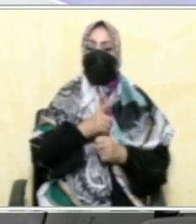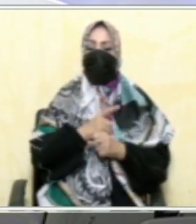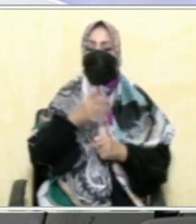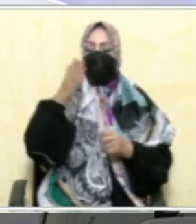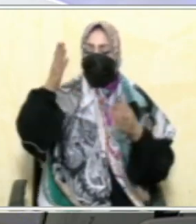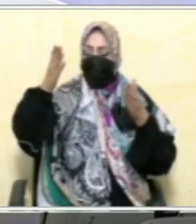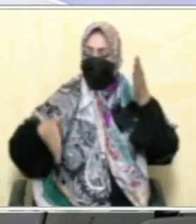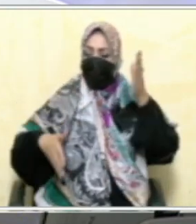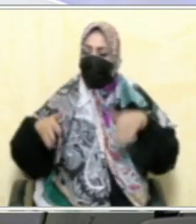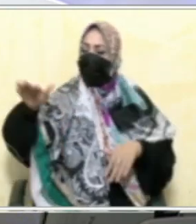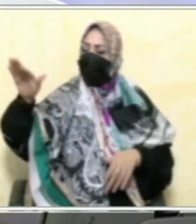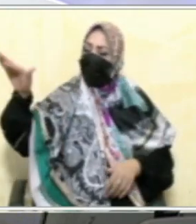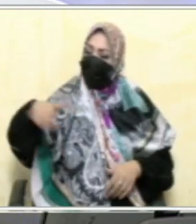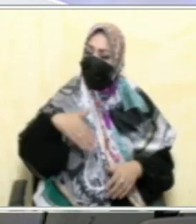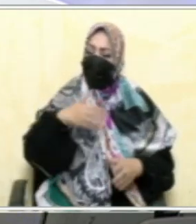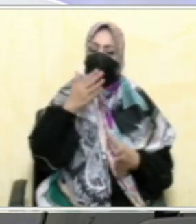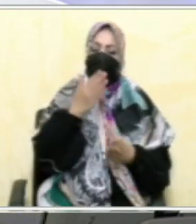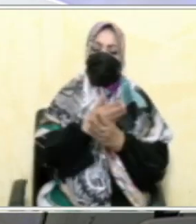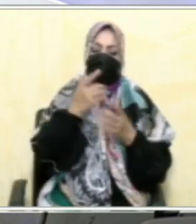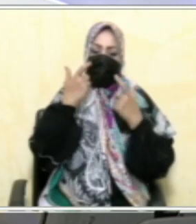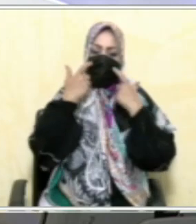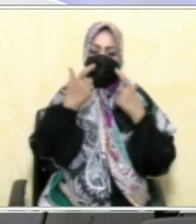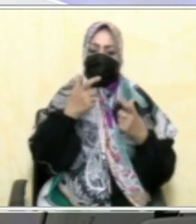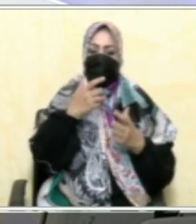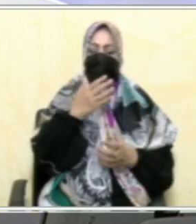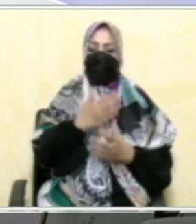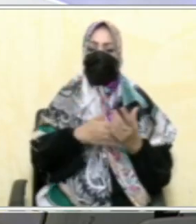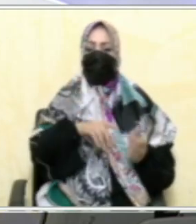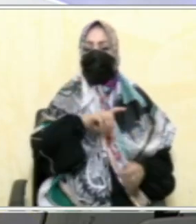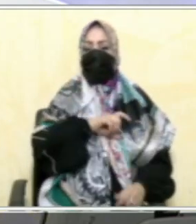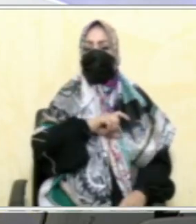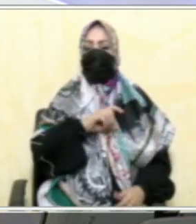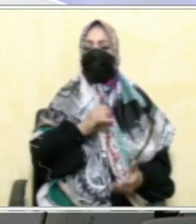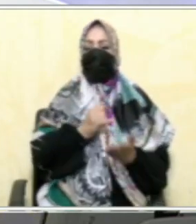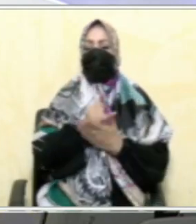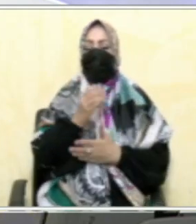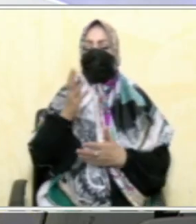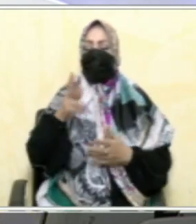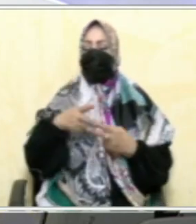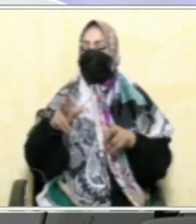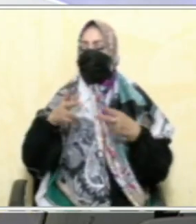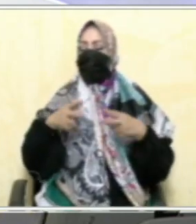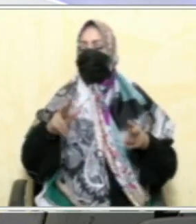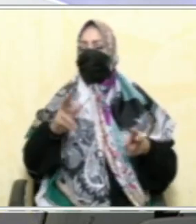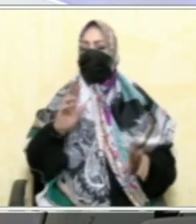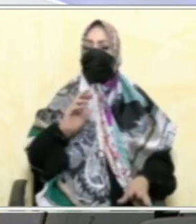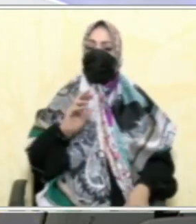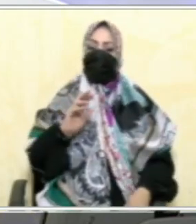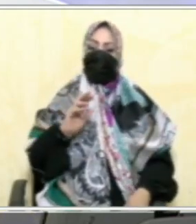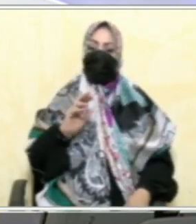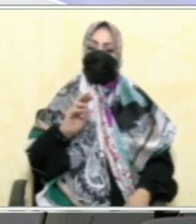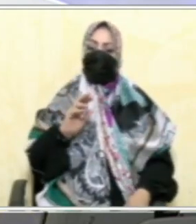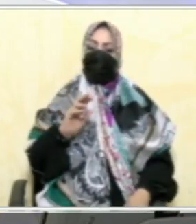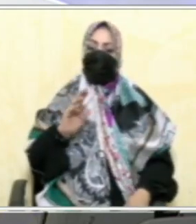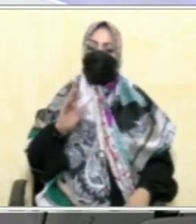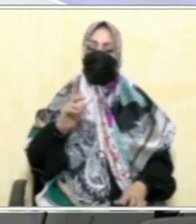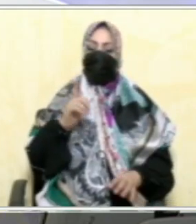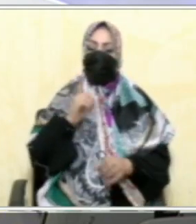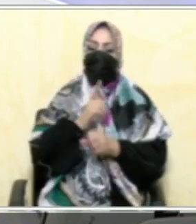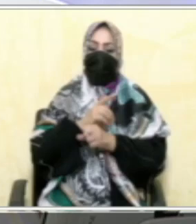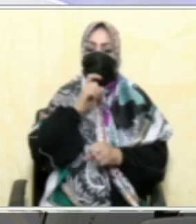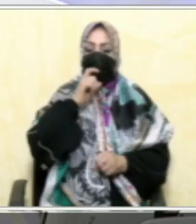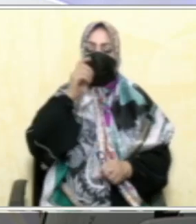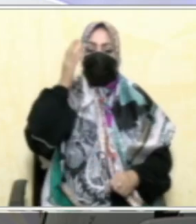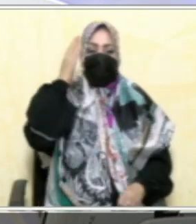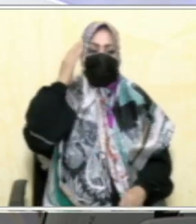بعض الناس لا يريد الوقوف على امرأة تدرس ابنه، فهي امرأة أجنبية عنه في الغالب، ليست محرما له، ولكن